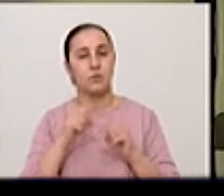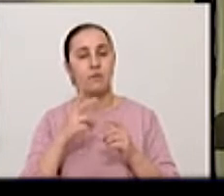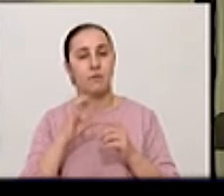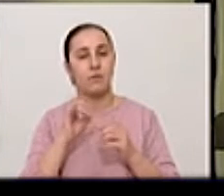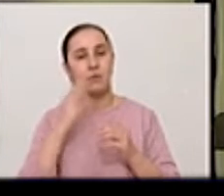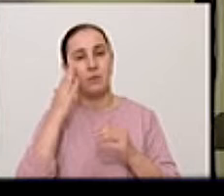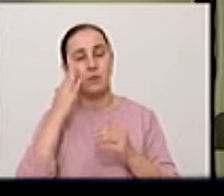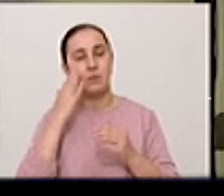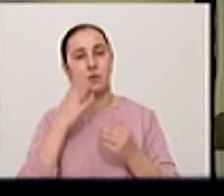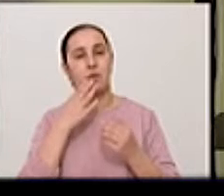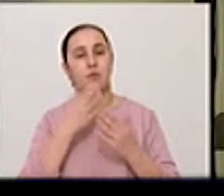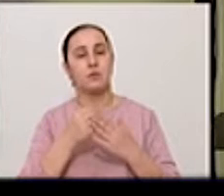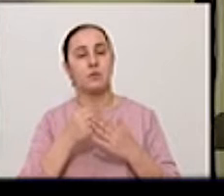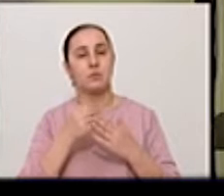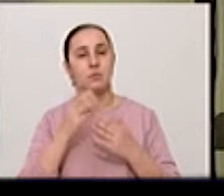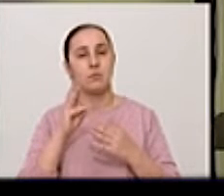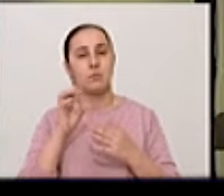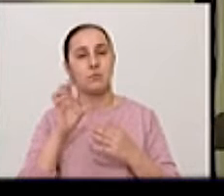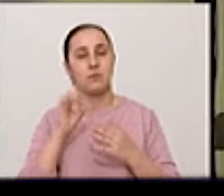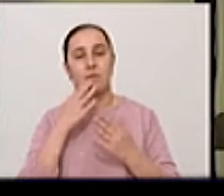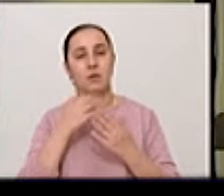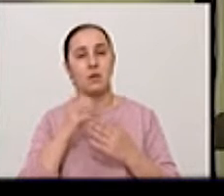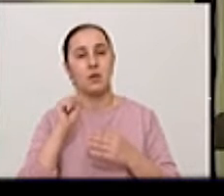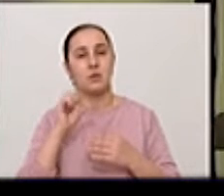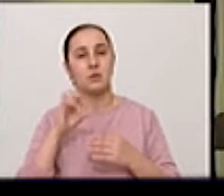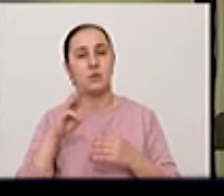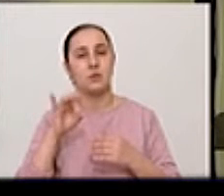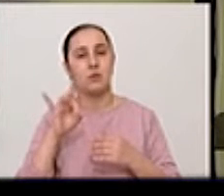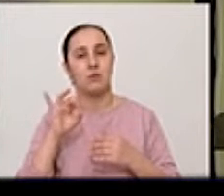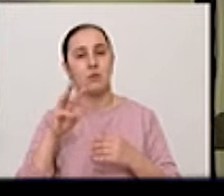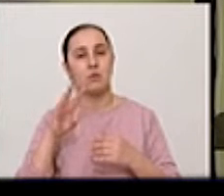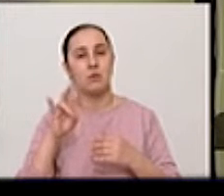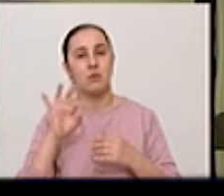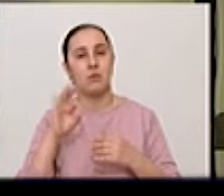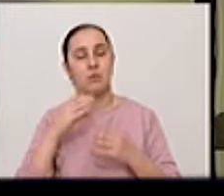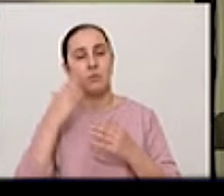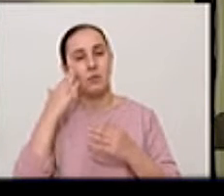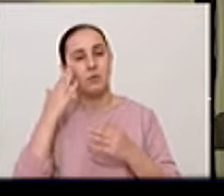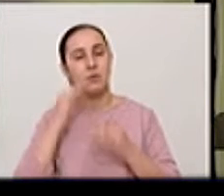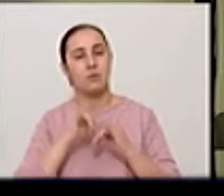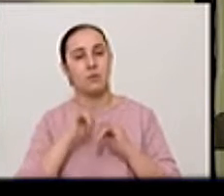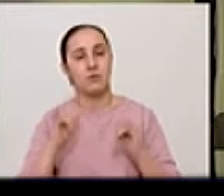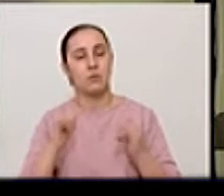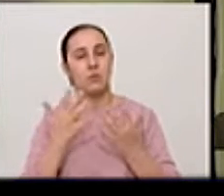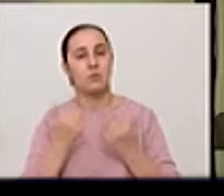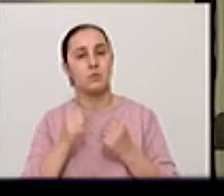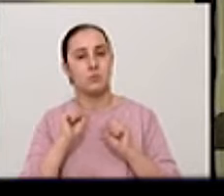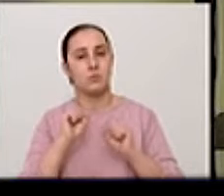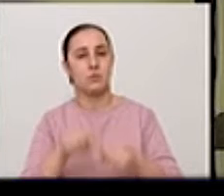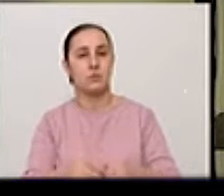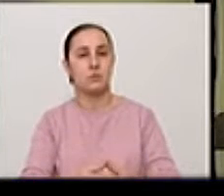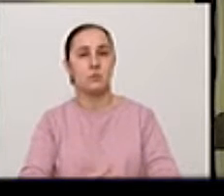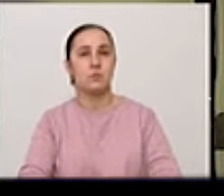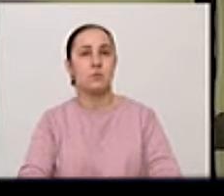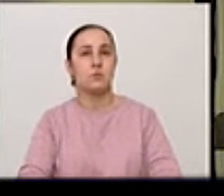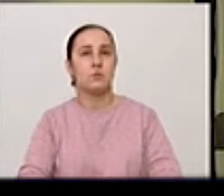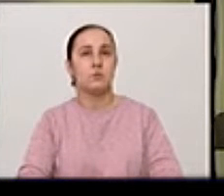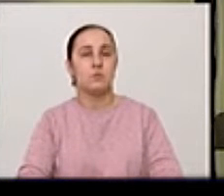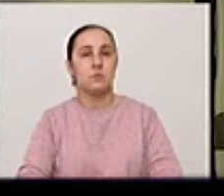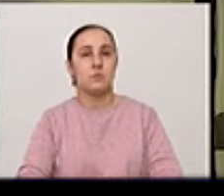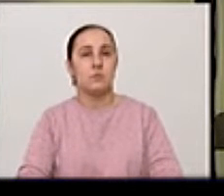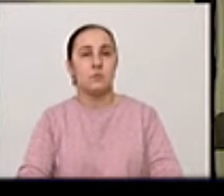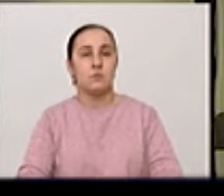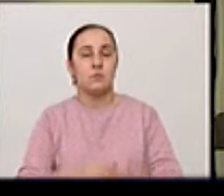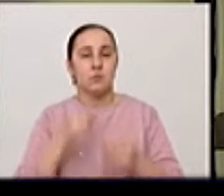va bilimlaringizni bevosita astronomik bilimlaringizni kengaytirib olishingiz mumkin.